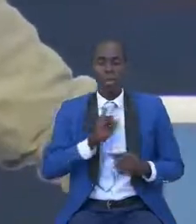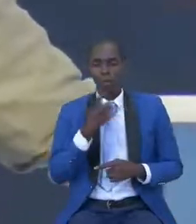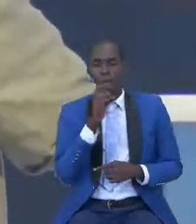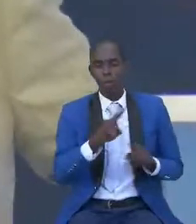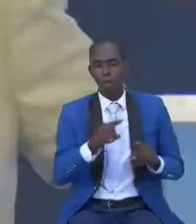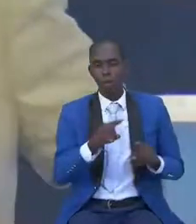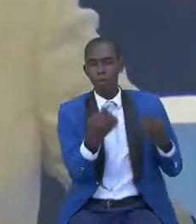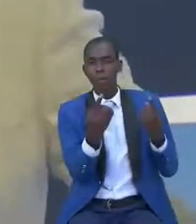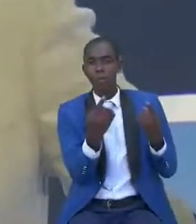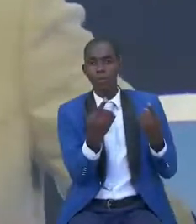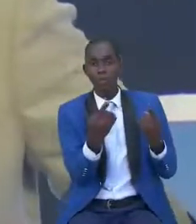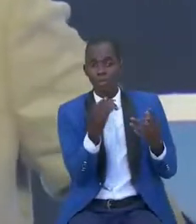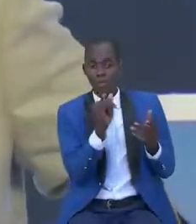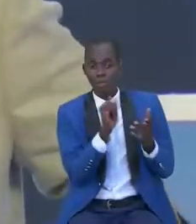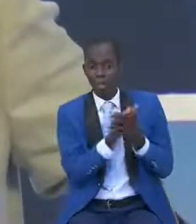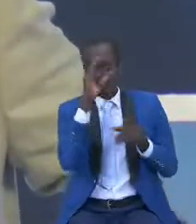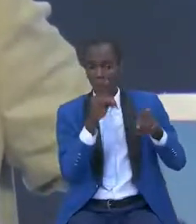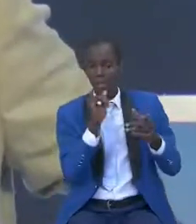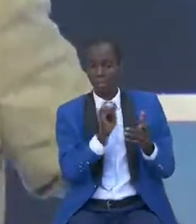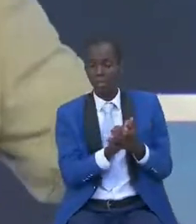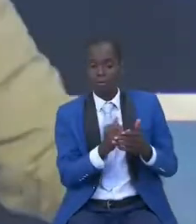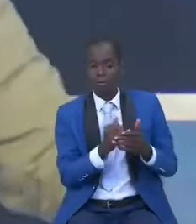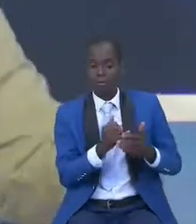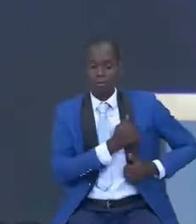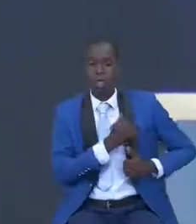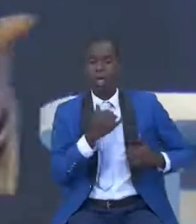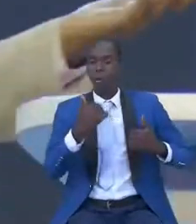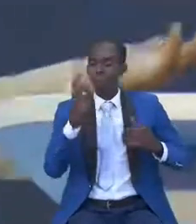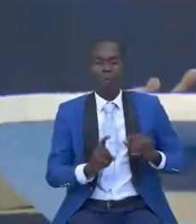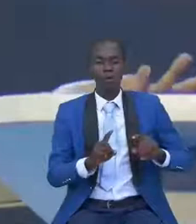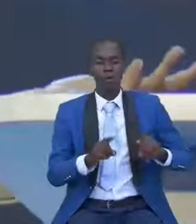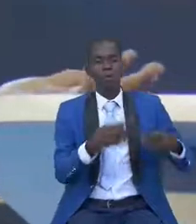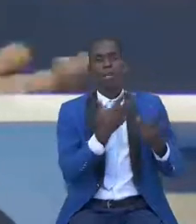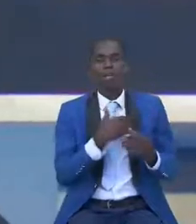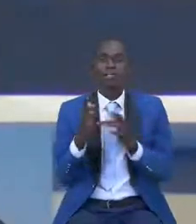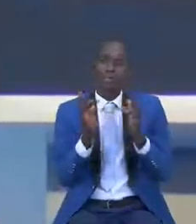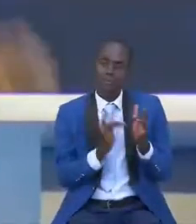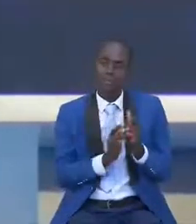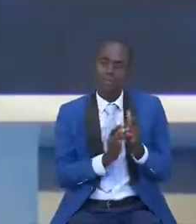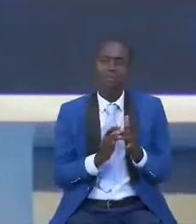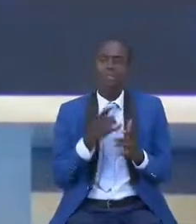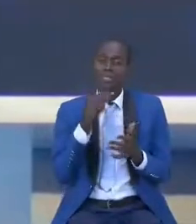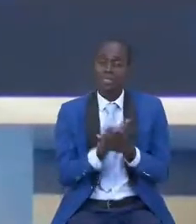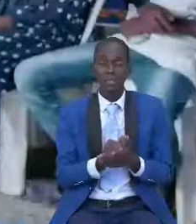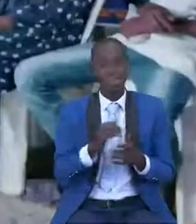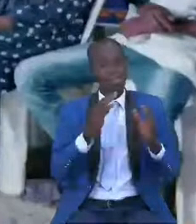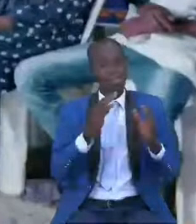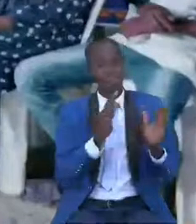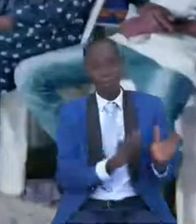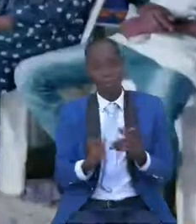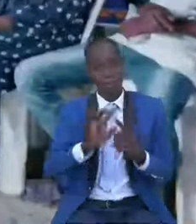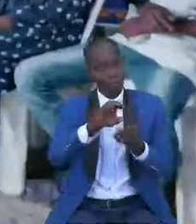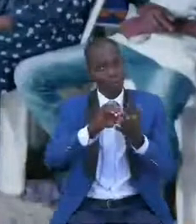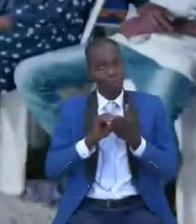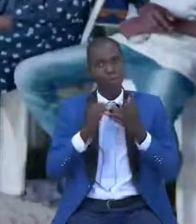sur 100 soldats. Et quand je dis va, cet homme, ce soldat doit aller. Et Jésus a